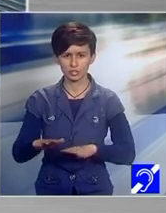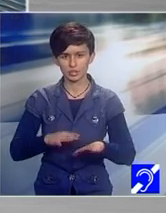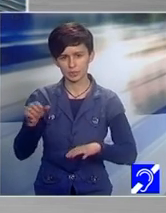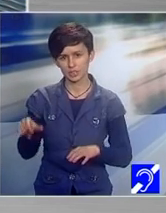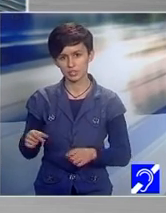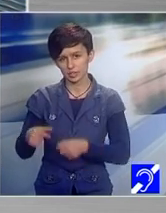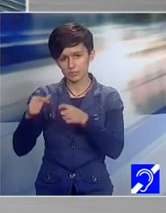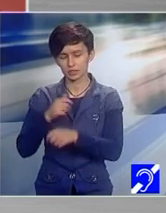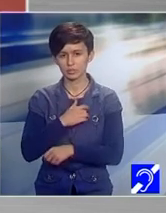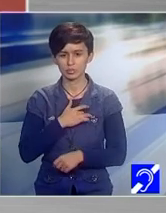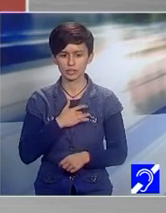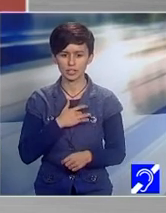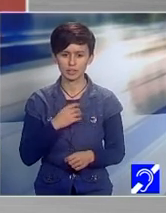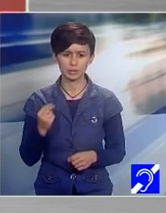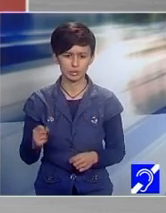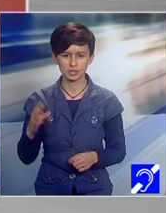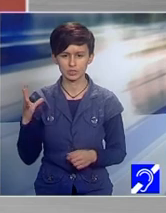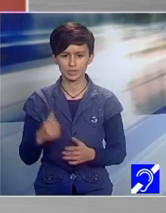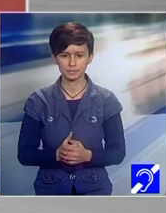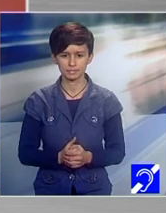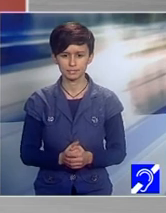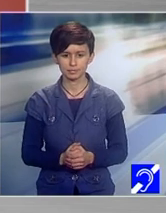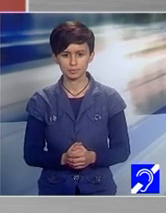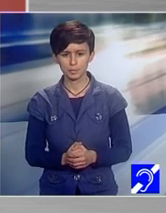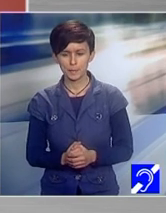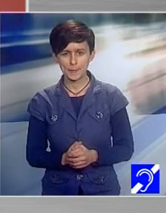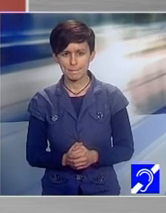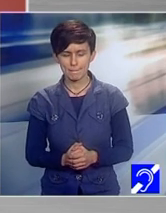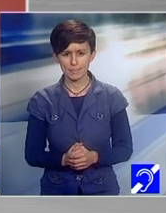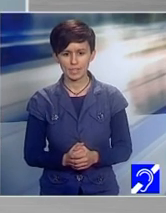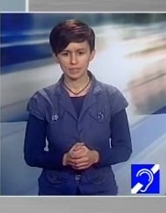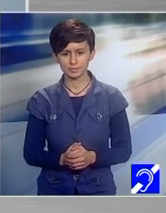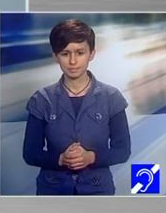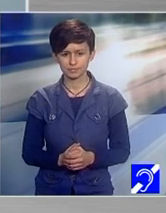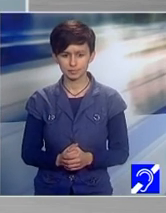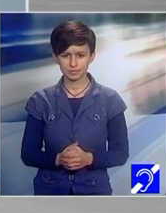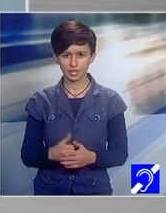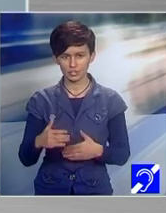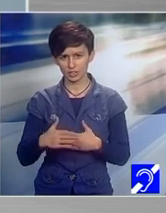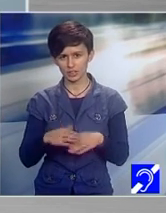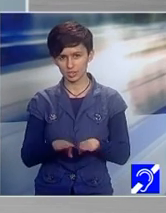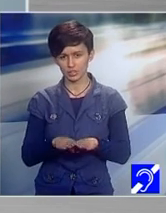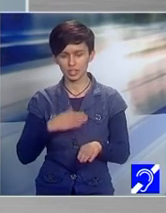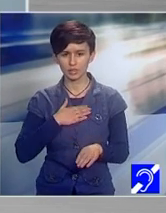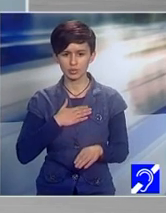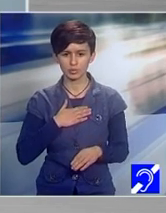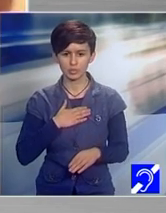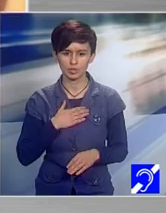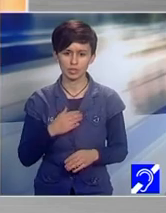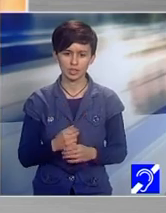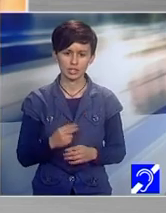Inimii, Nicolae Stănciu. Bună ziua! Bine ați venit! Bună ziua! Bună ziua! Mulțumesc! Și cine să fie oare? Colegul meu drag, Alexandru